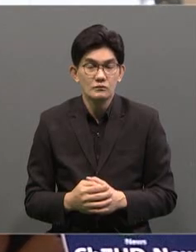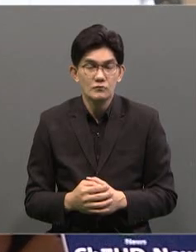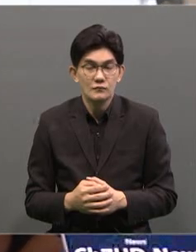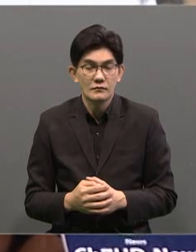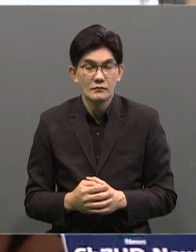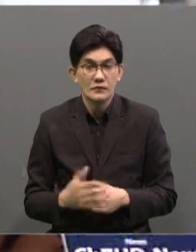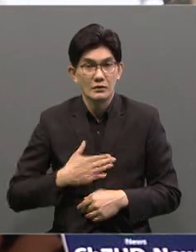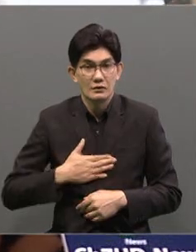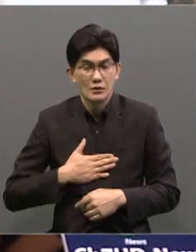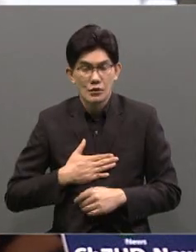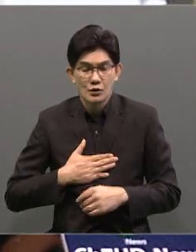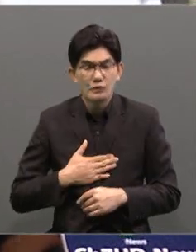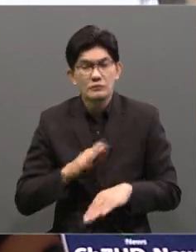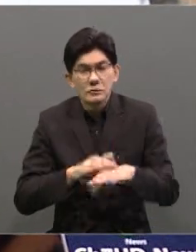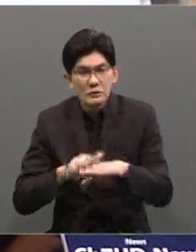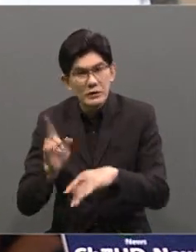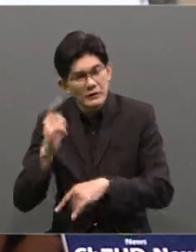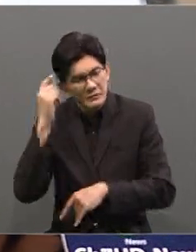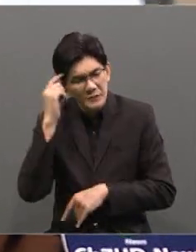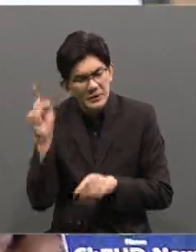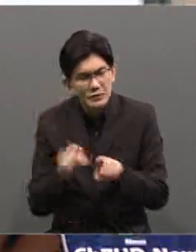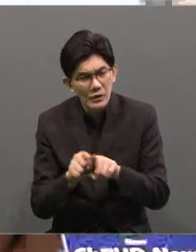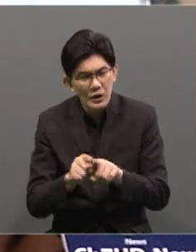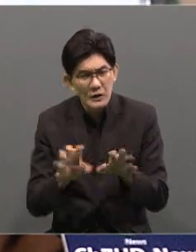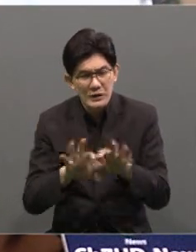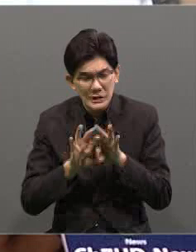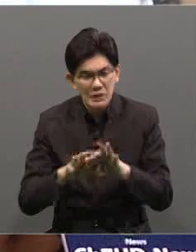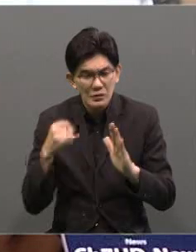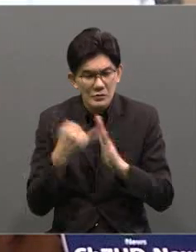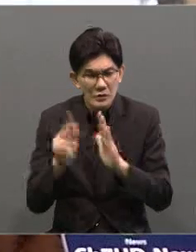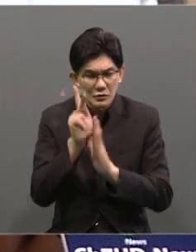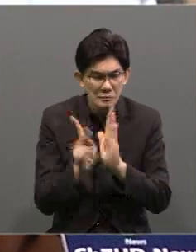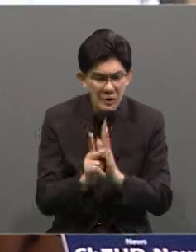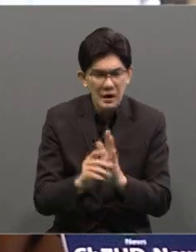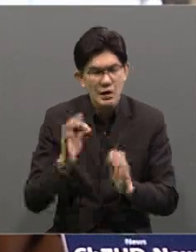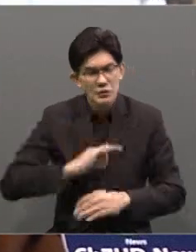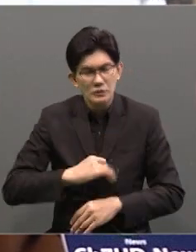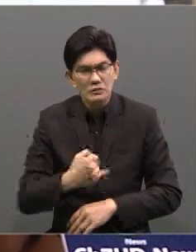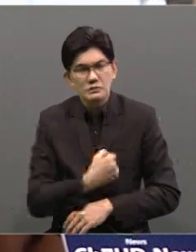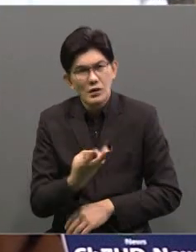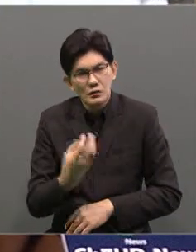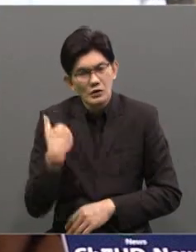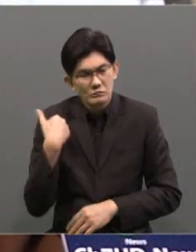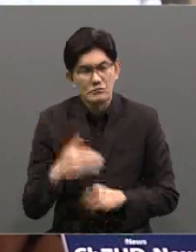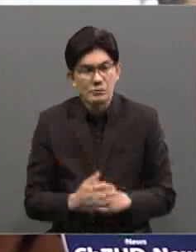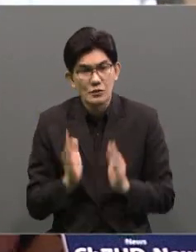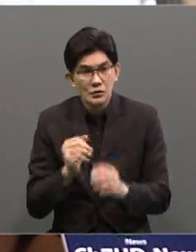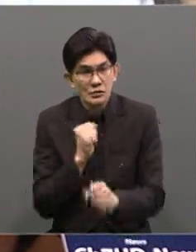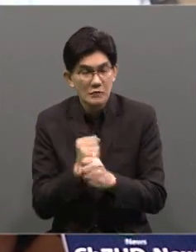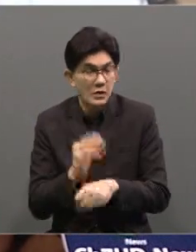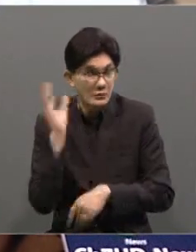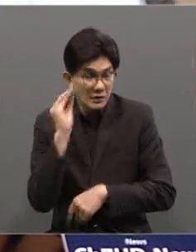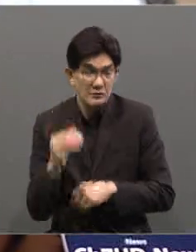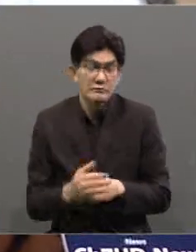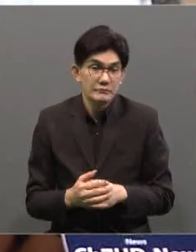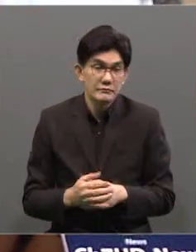การที่เธอออกมาพูดในอุทาหรณ์เนี่ยแต่กลายเป็นว่าเธอต้องมาเกี่ยวข้องกับคดีเนี่ยทำให้เธอรู้สึกว่ามันน่าน้อยใจลองฟังเจ้าหน้าที่บ้างคุณผู้ชมคุณ